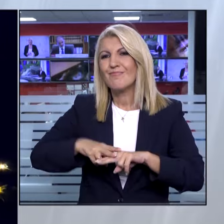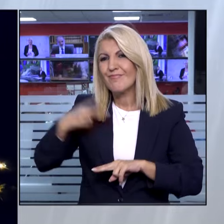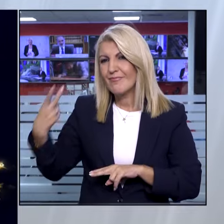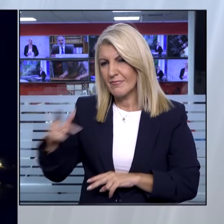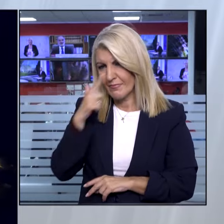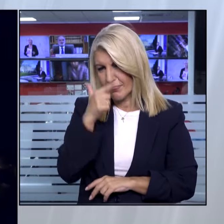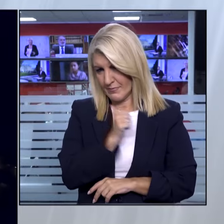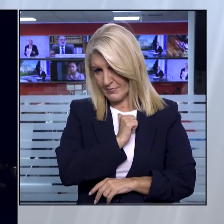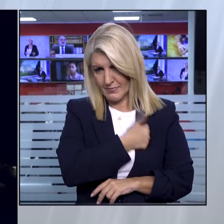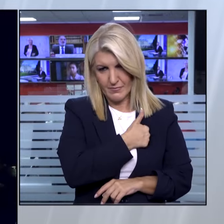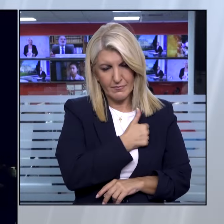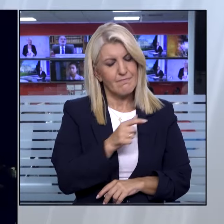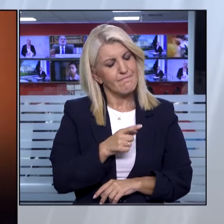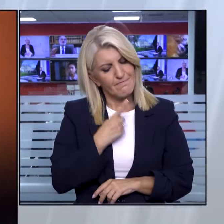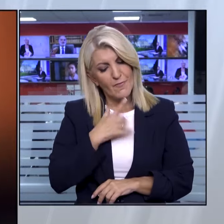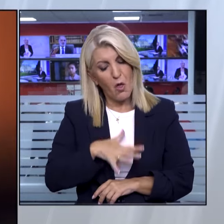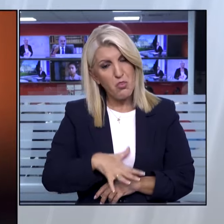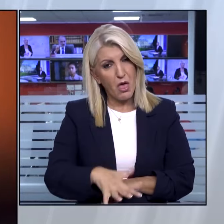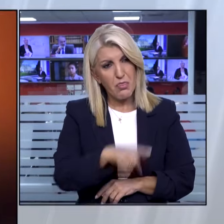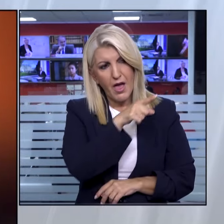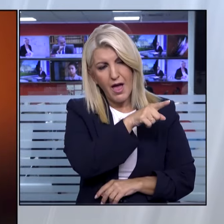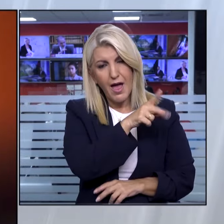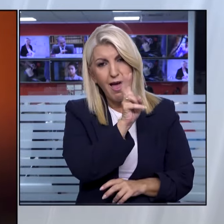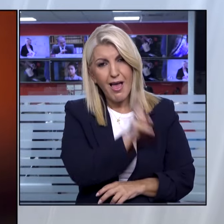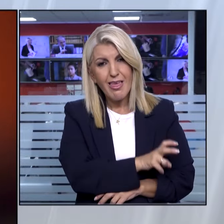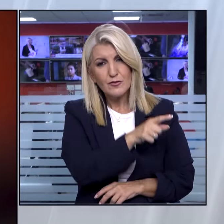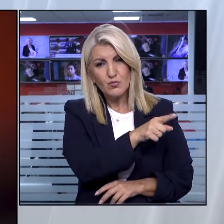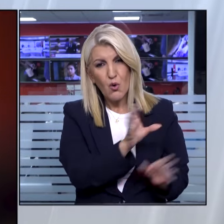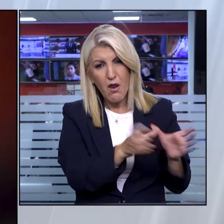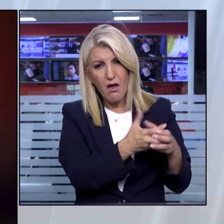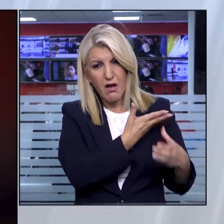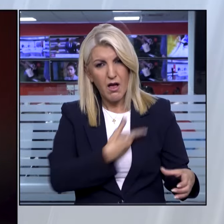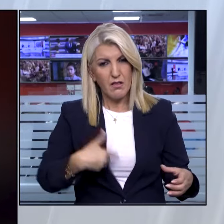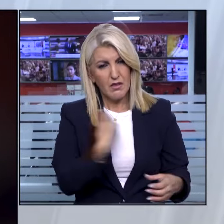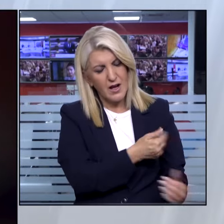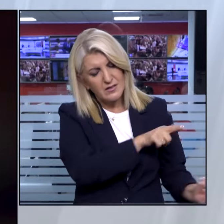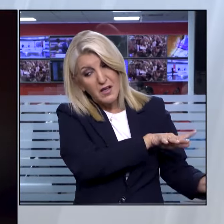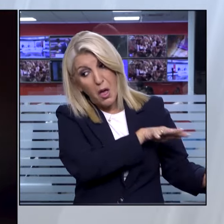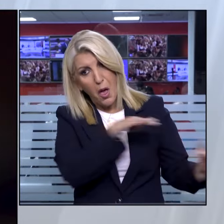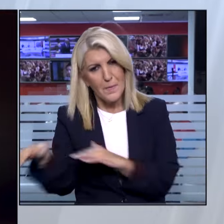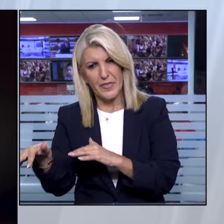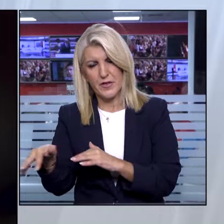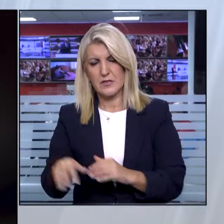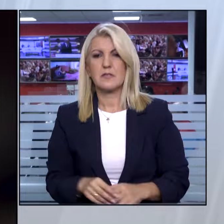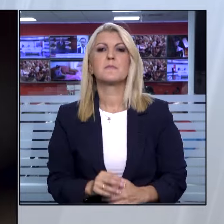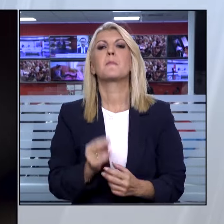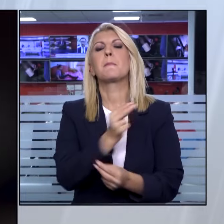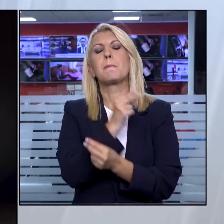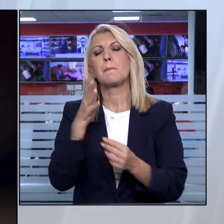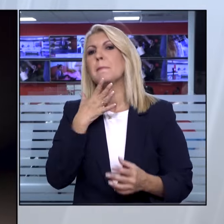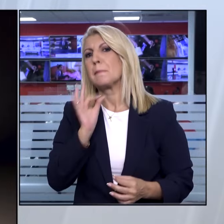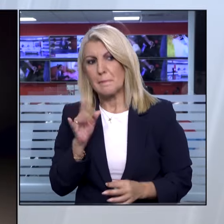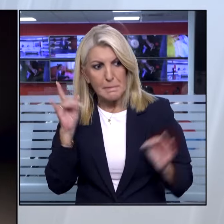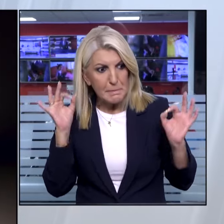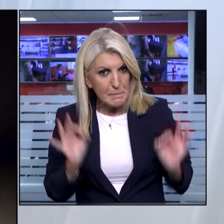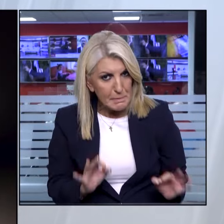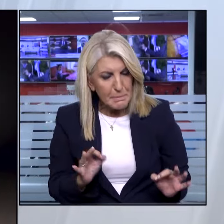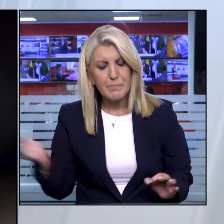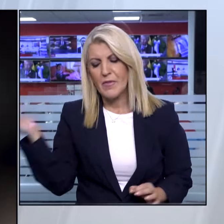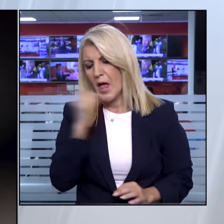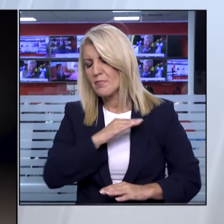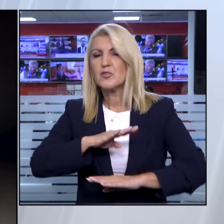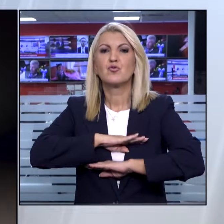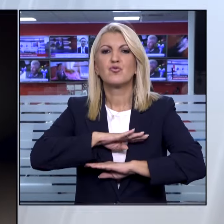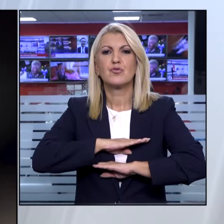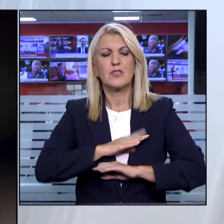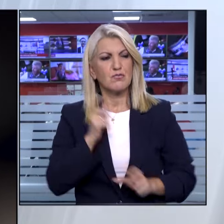επίθεση της Χεσμπολά και ο στρατός προχώρησε σε προληπτικά χτυπήματα. Σύμφωνα με ανακοίνωση του IDF, χτυπήθηκαν πάνω από